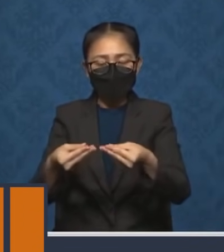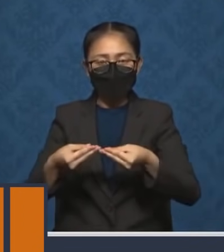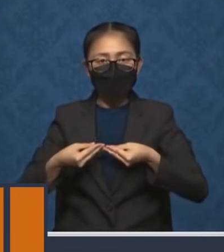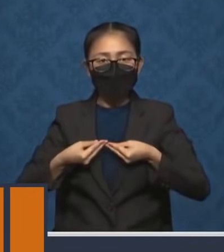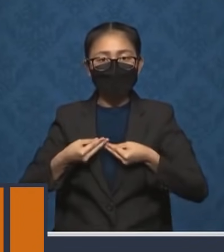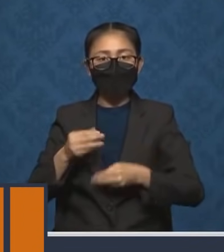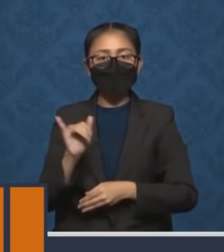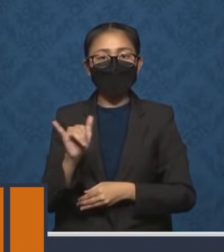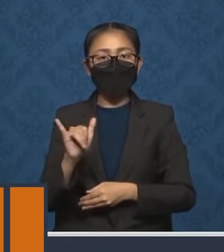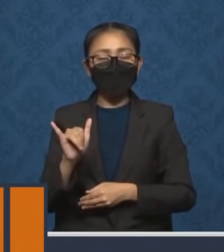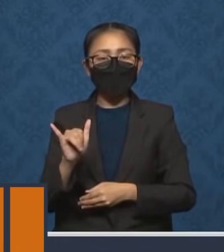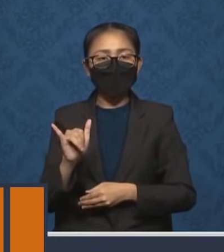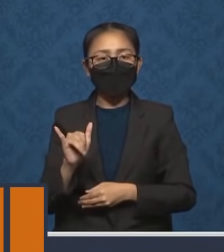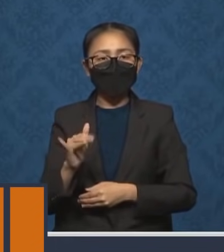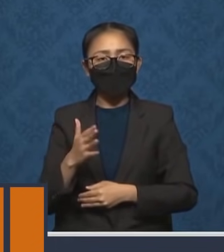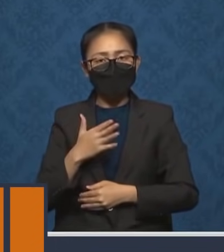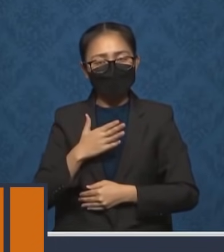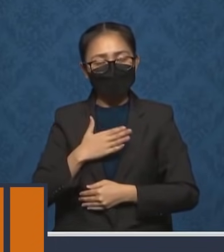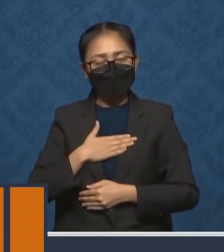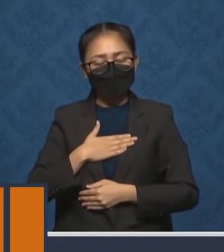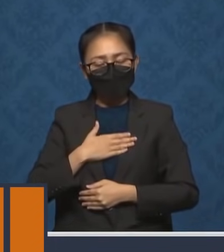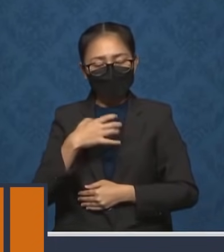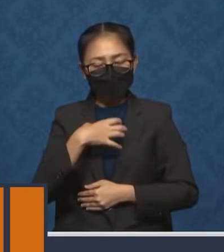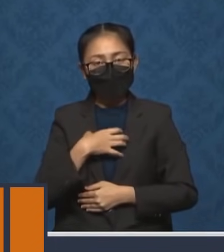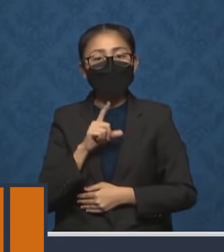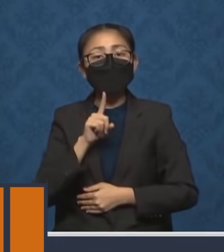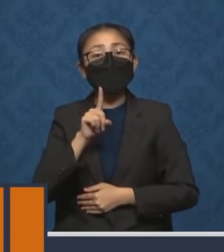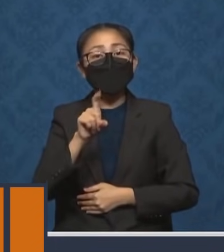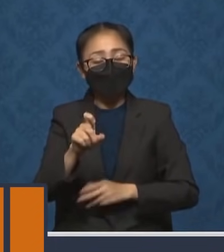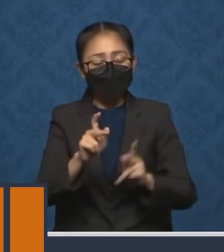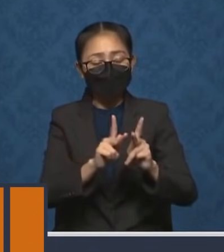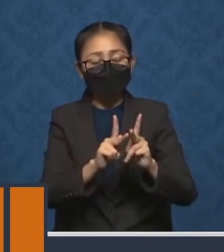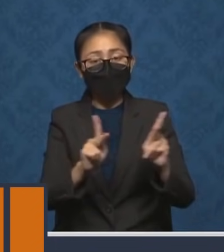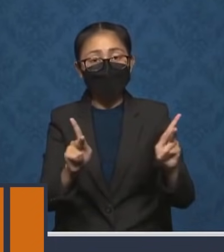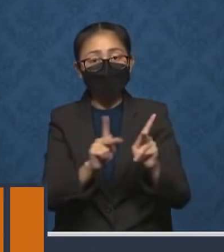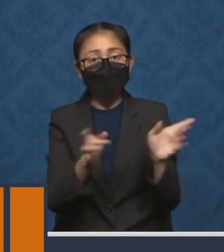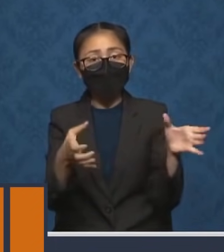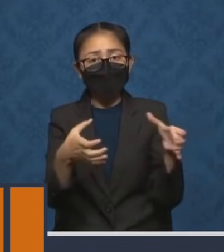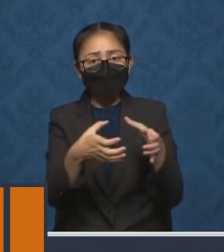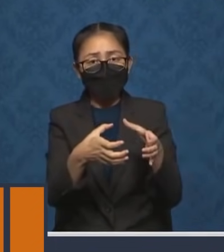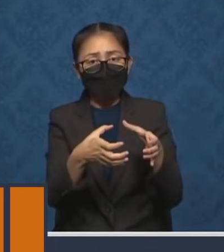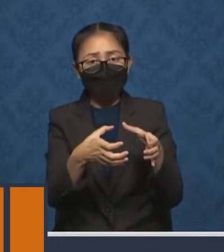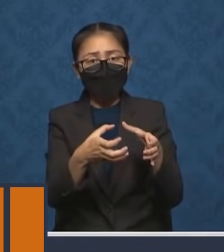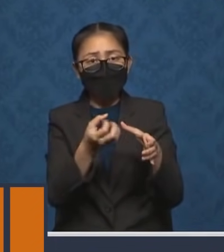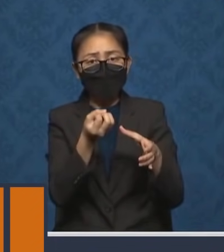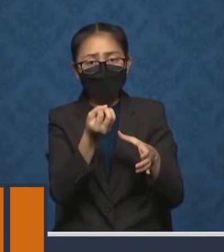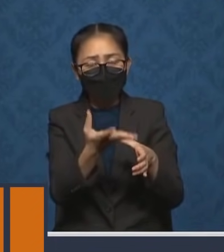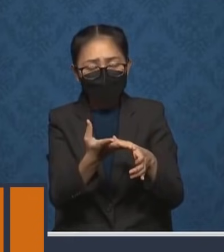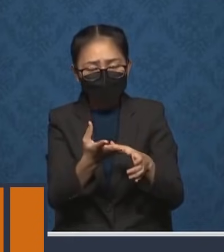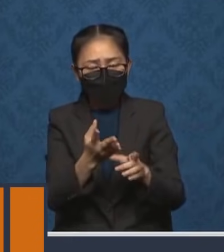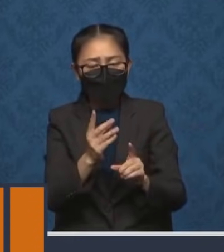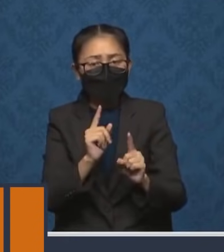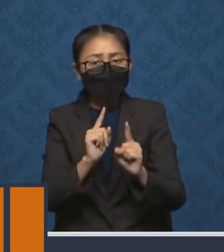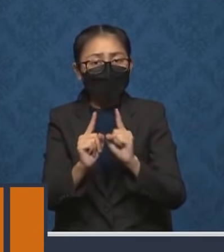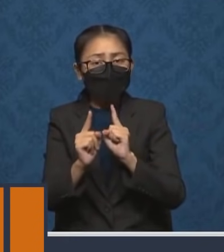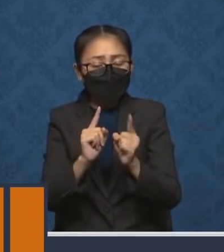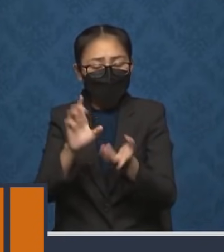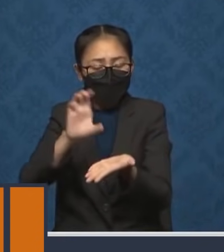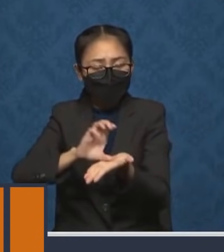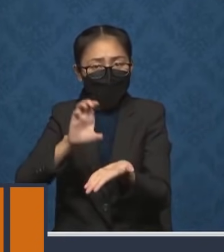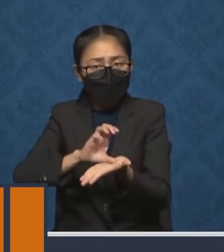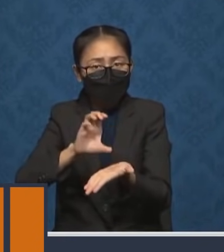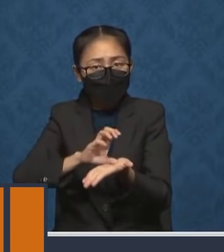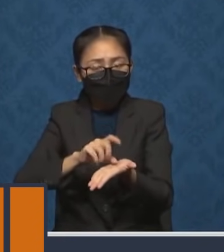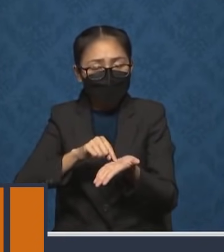ครับก็ผมจะอยากถามถึงกรรมาธิการเสียงข้างมากว่าตกลงในการพิจารณางบประมาณของกรรมาธิการแล้วของ